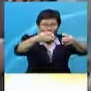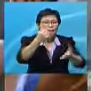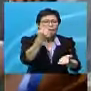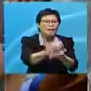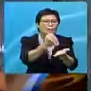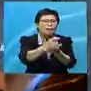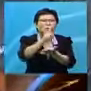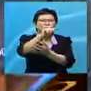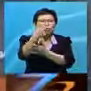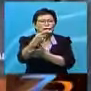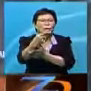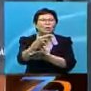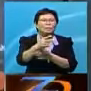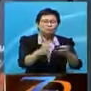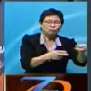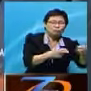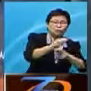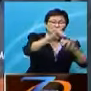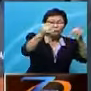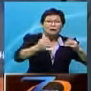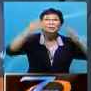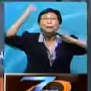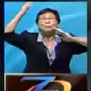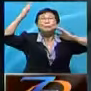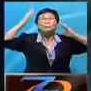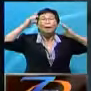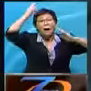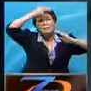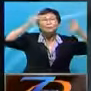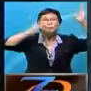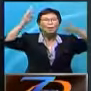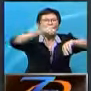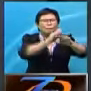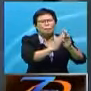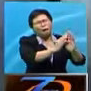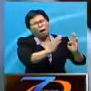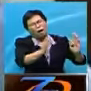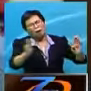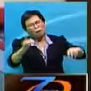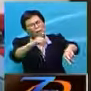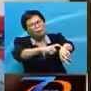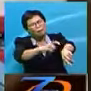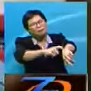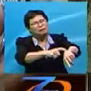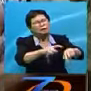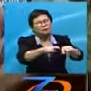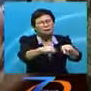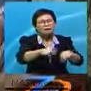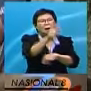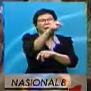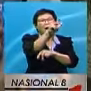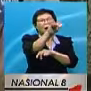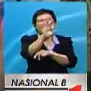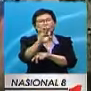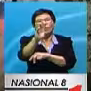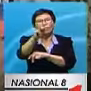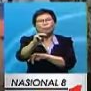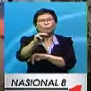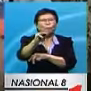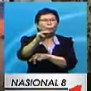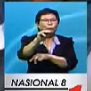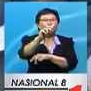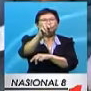membantu TH menguruskan jemaah haji Malaysia sepanjang tempoh masyair melibatkan lokasi di Arafah, Muzdalifah dan di